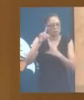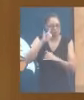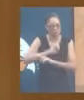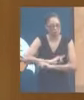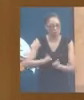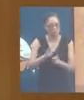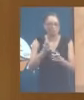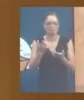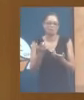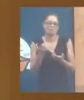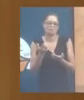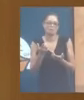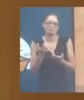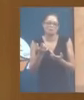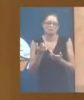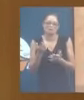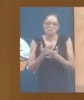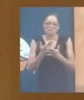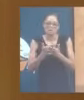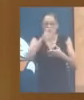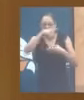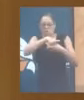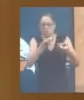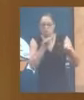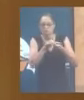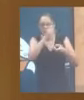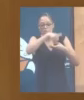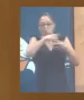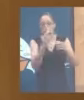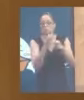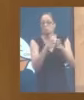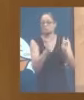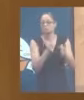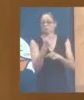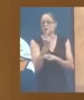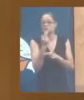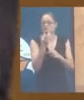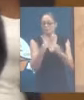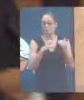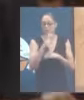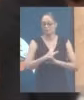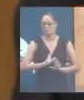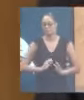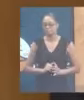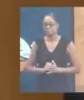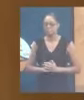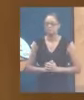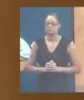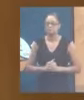de malveillance. Ça relève de la gestion interne du campus caribéen. Merci.